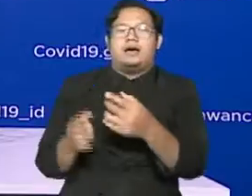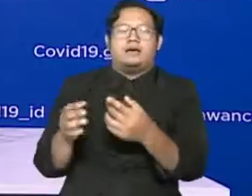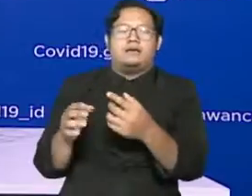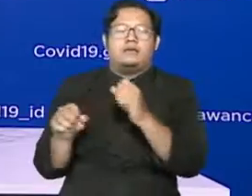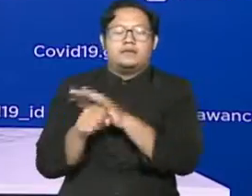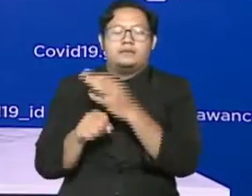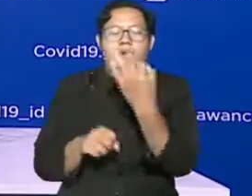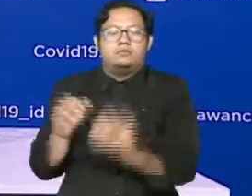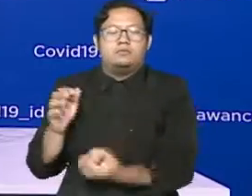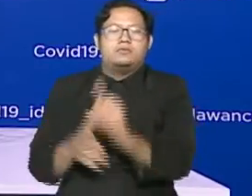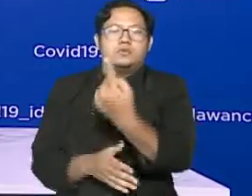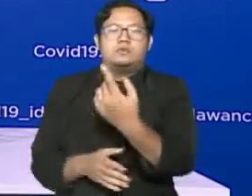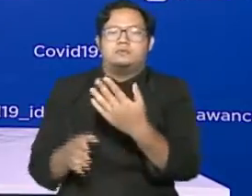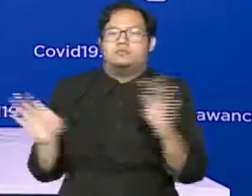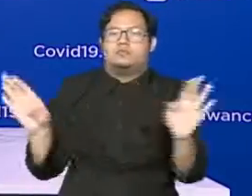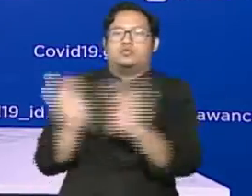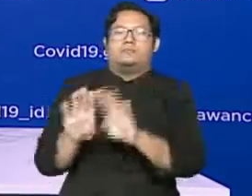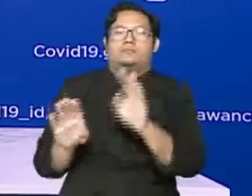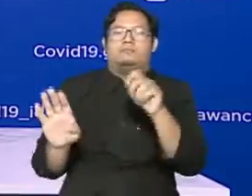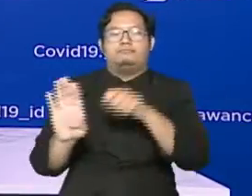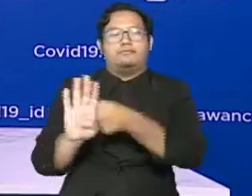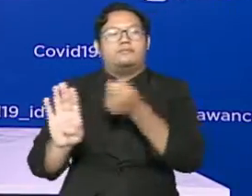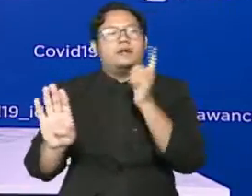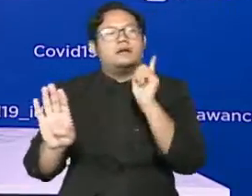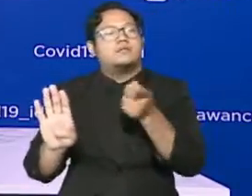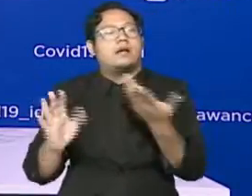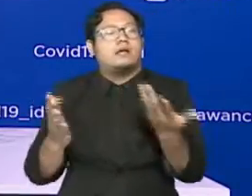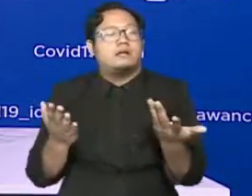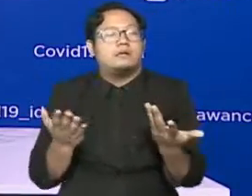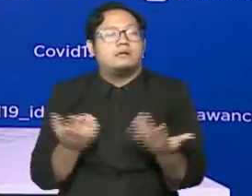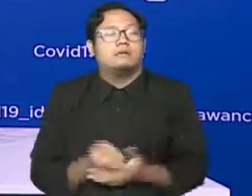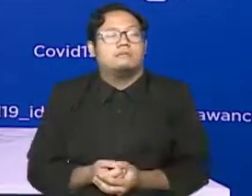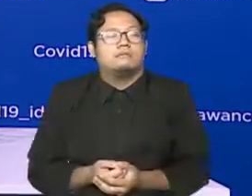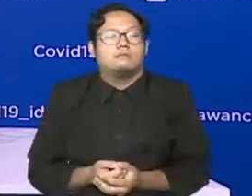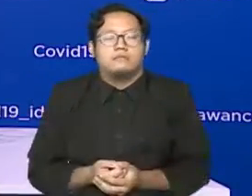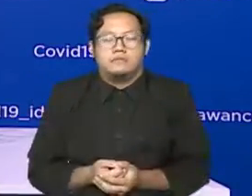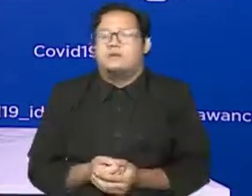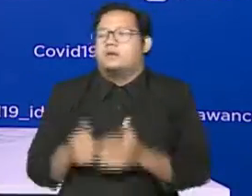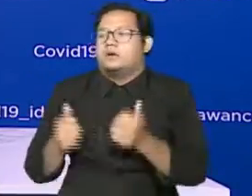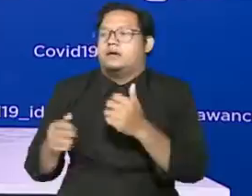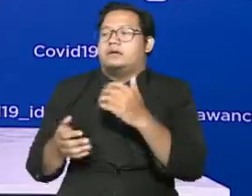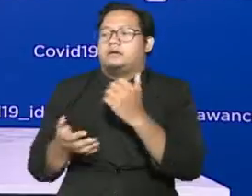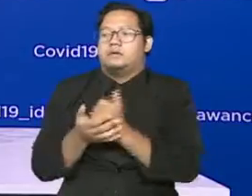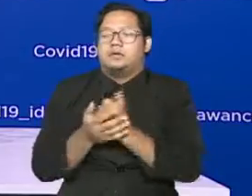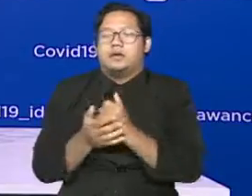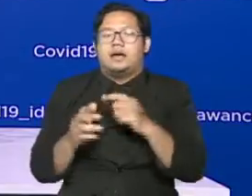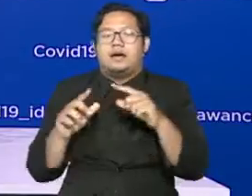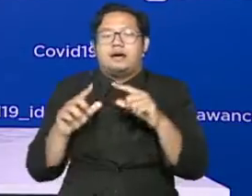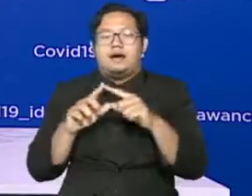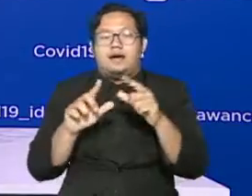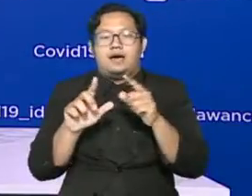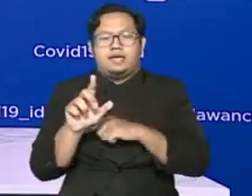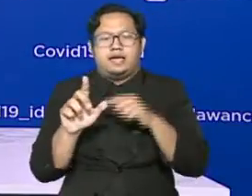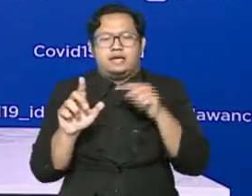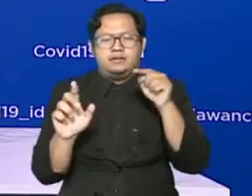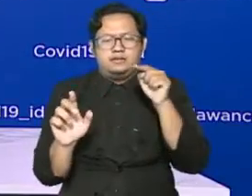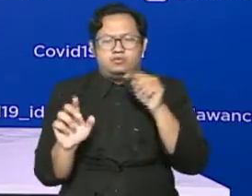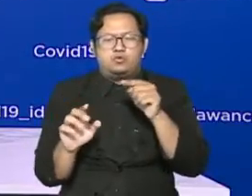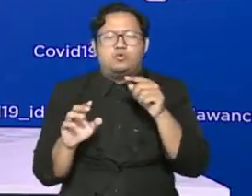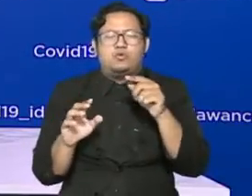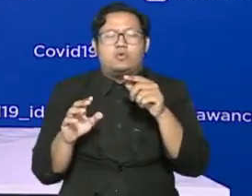Baik terima kasih beritasatu.com sebenernya aye bukan varian baru